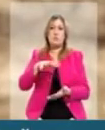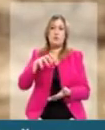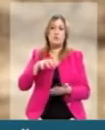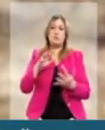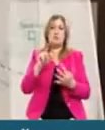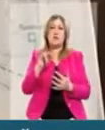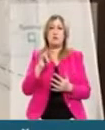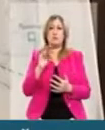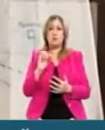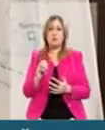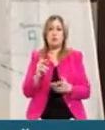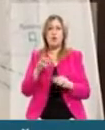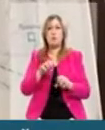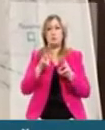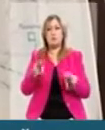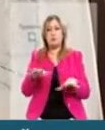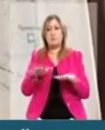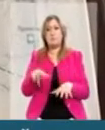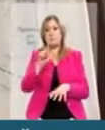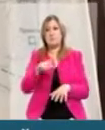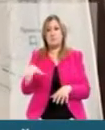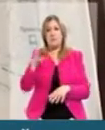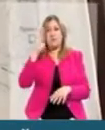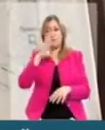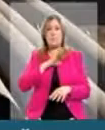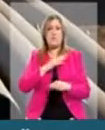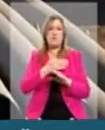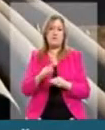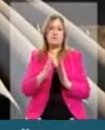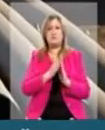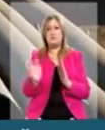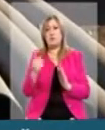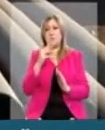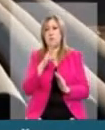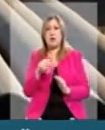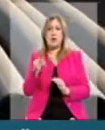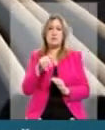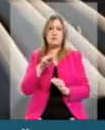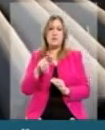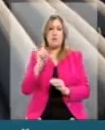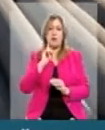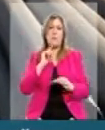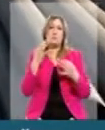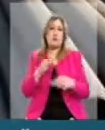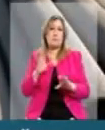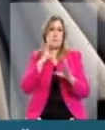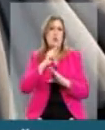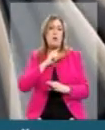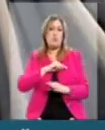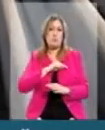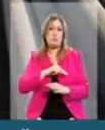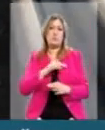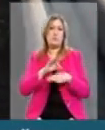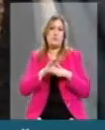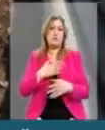села Заречное. Для обеспечения местного населения водой было выделено свыше 1 миллиарда тенге. Пока позволяет погода, работы на